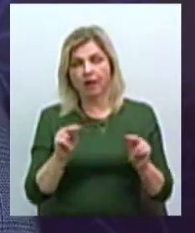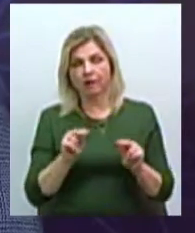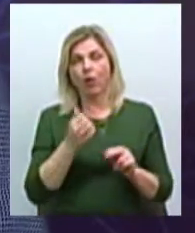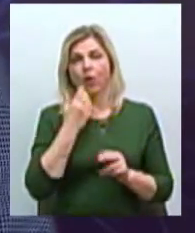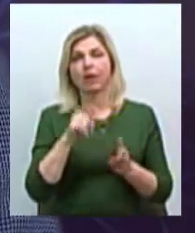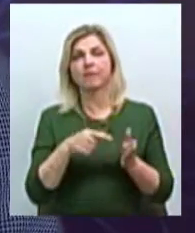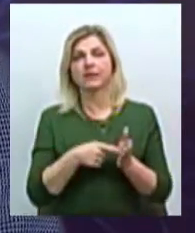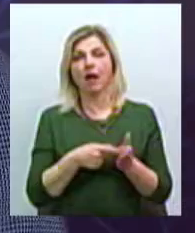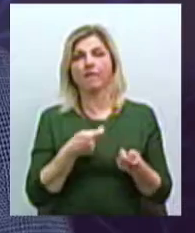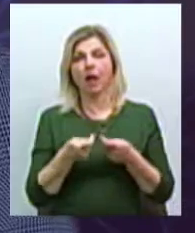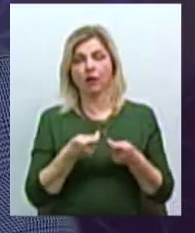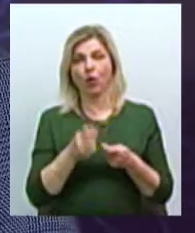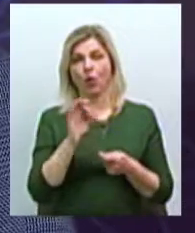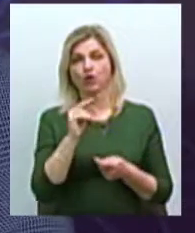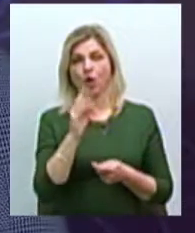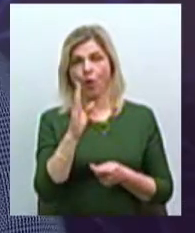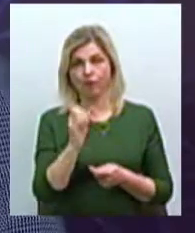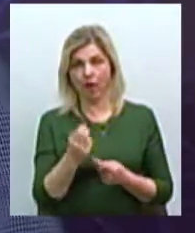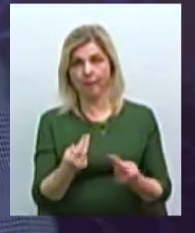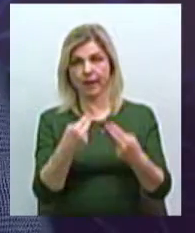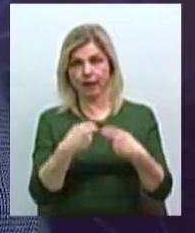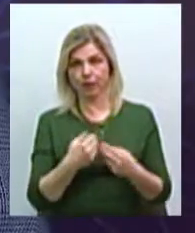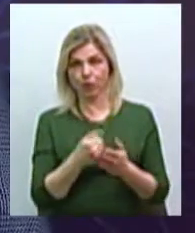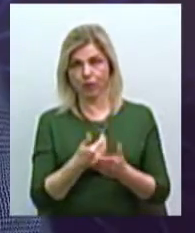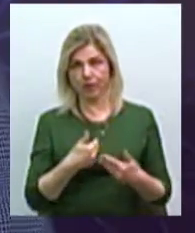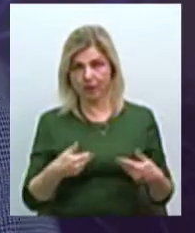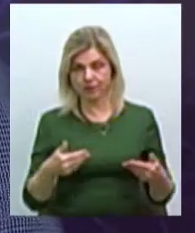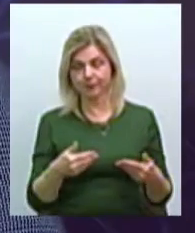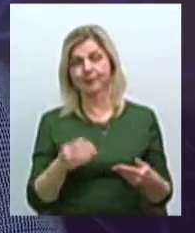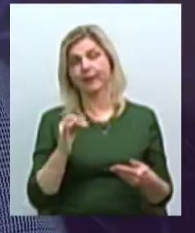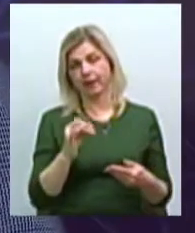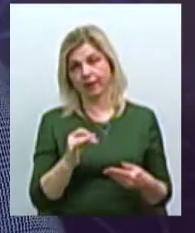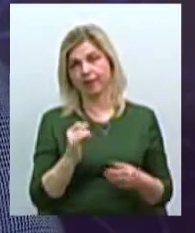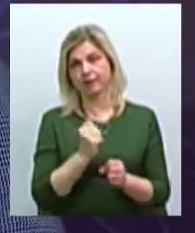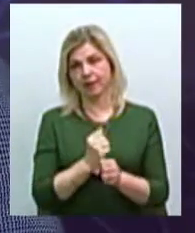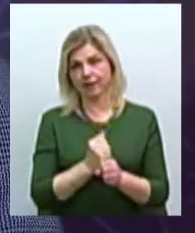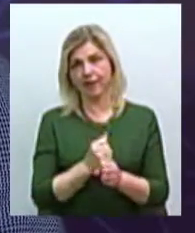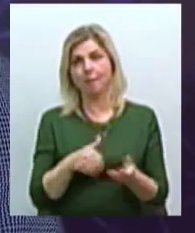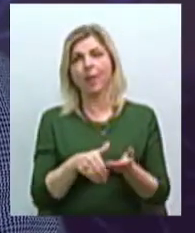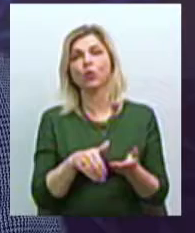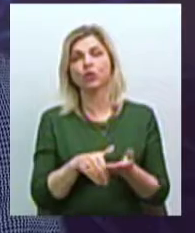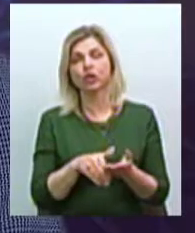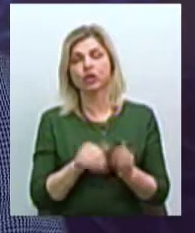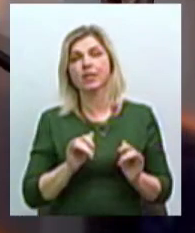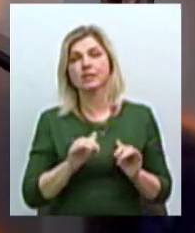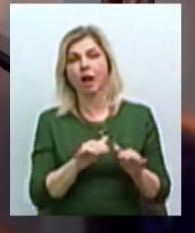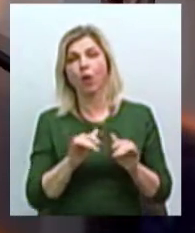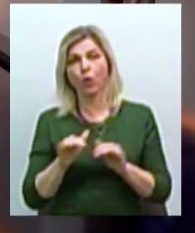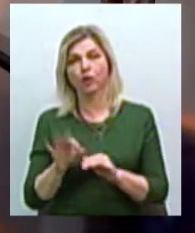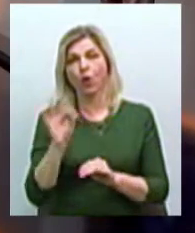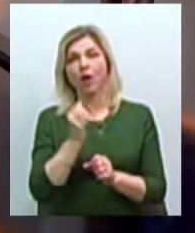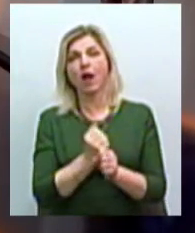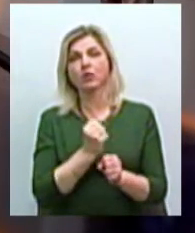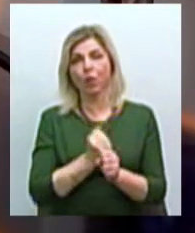міська влада Очакова приїде до нас, і ми проведемо, як то кажуть, методичні заходи щодо розробки